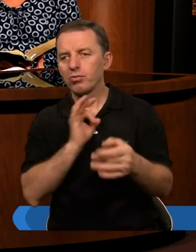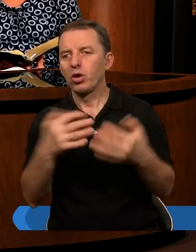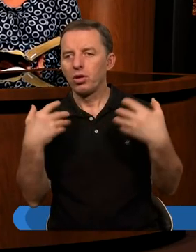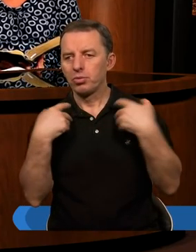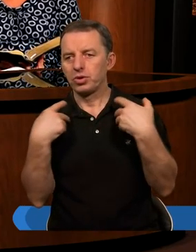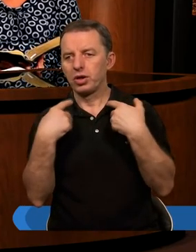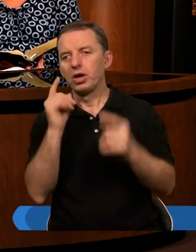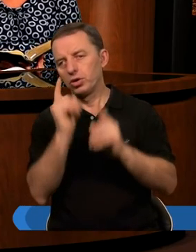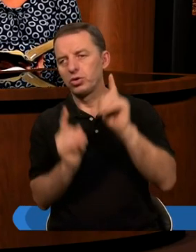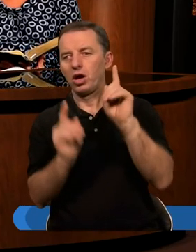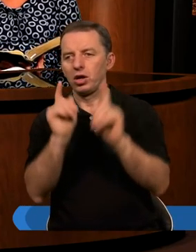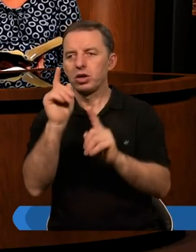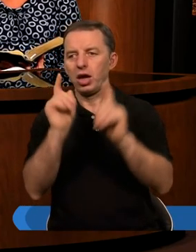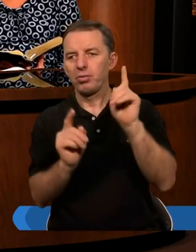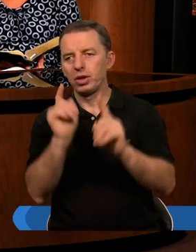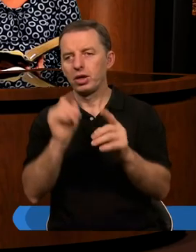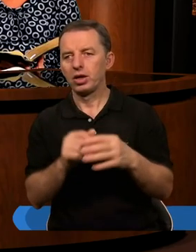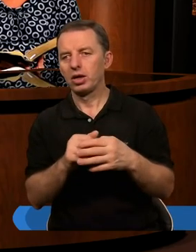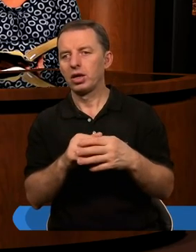życiu. Czasami